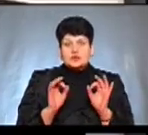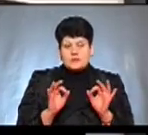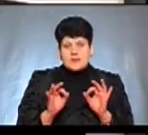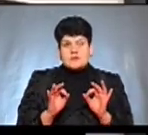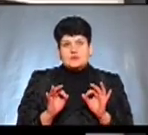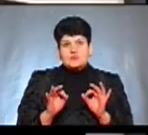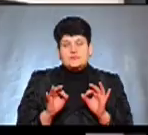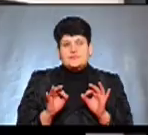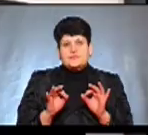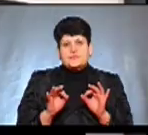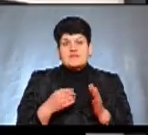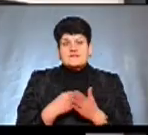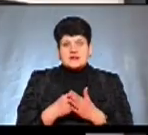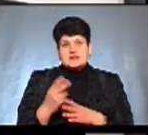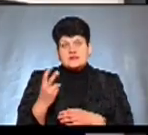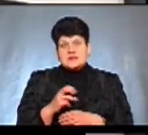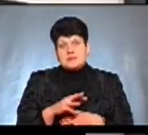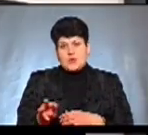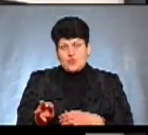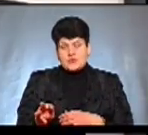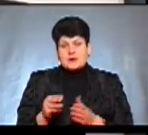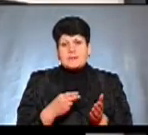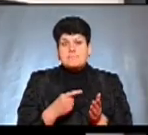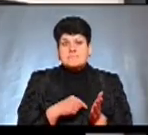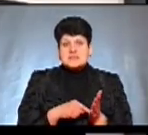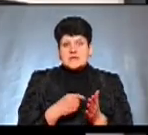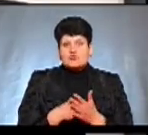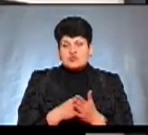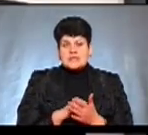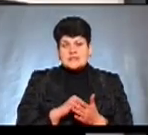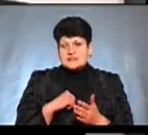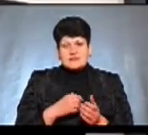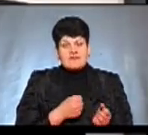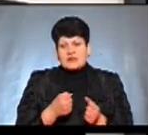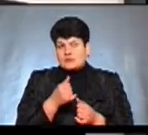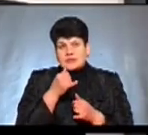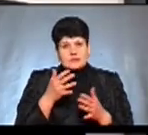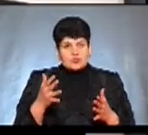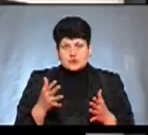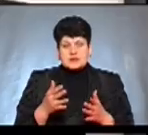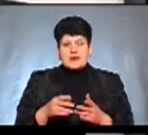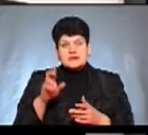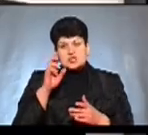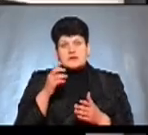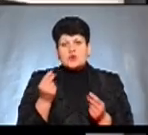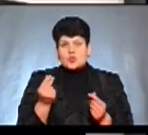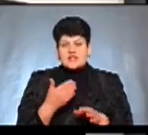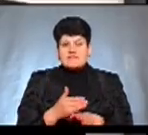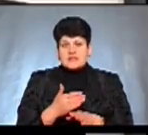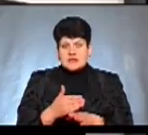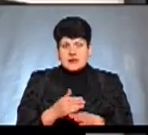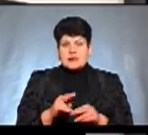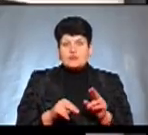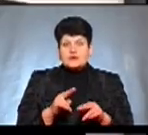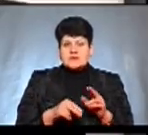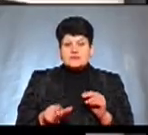розв'язку. Вартість її біля 200 мільйонів, міський бюджет самостійно потягнути її не зможе. Натомість для державних коштів, які виділяються для